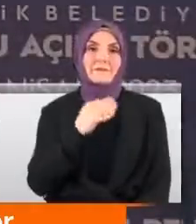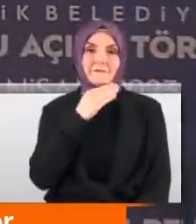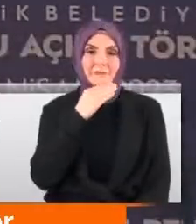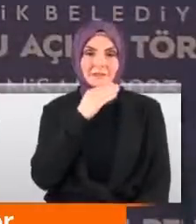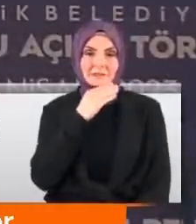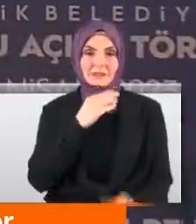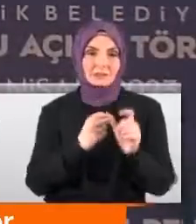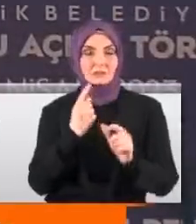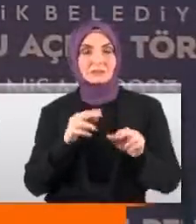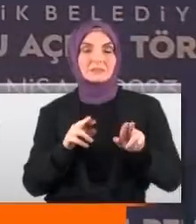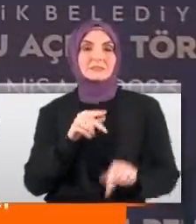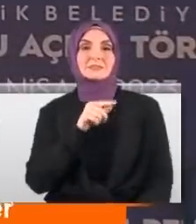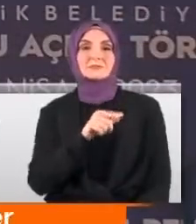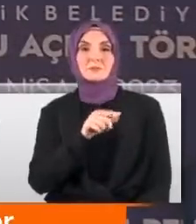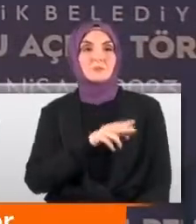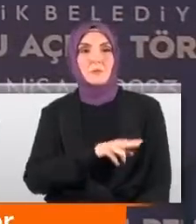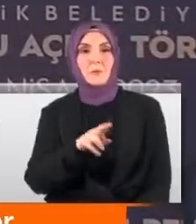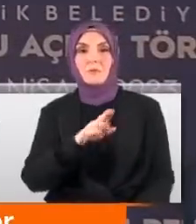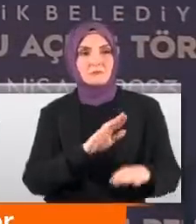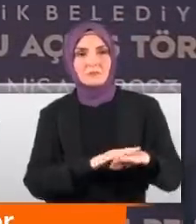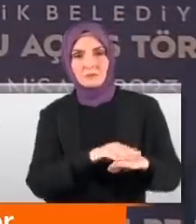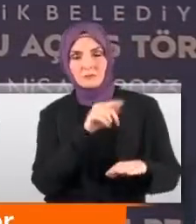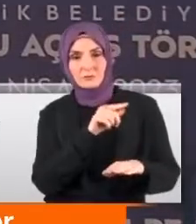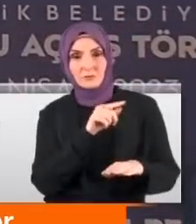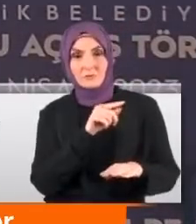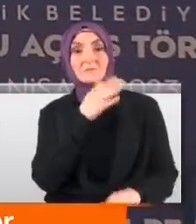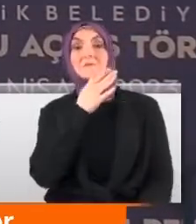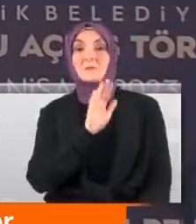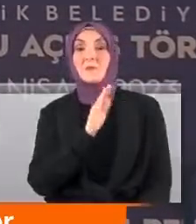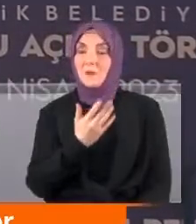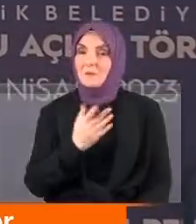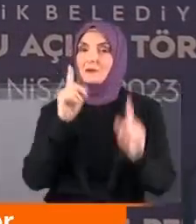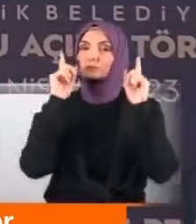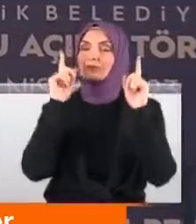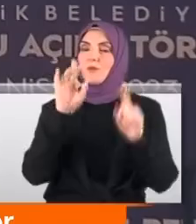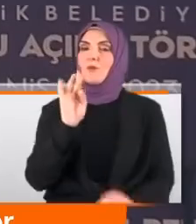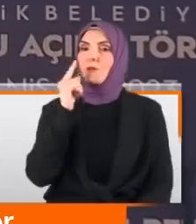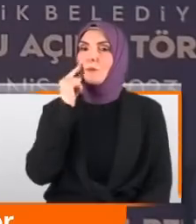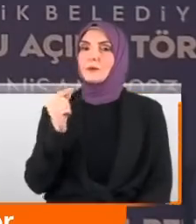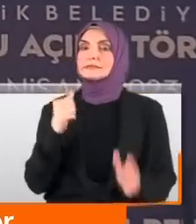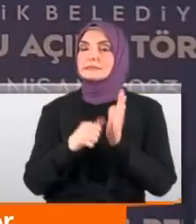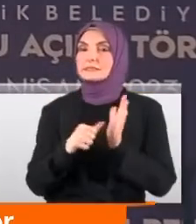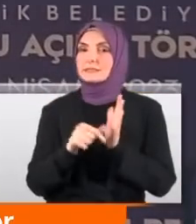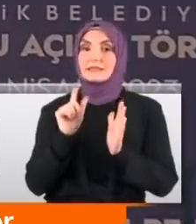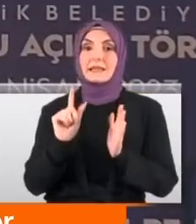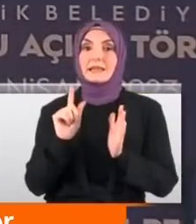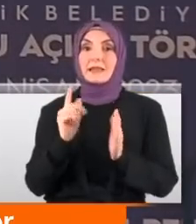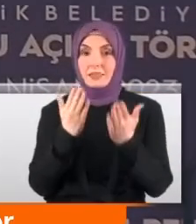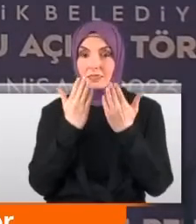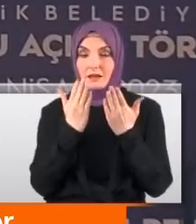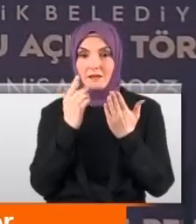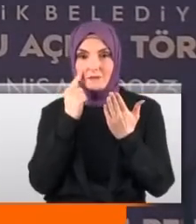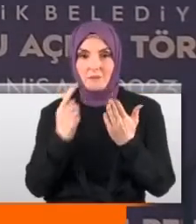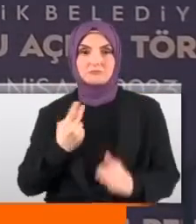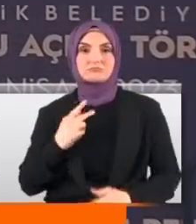ki inşallah 14 Mayıs'ta gereken dersi benim